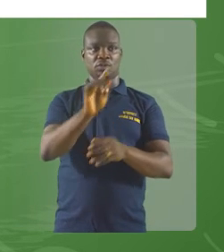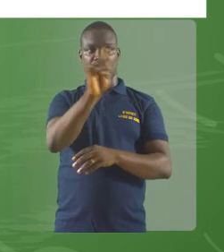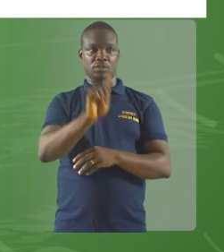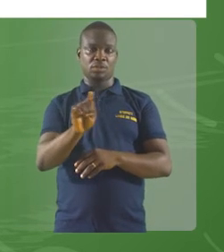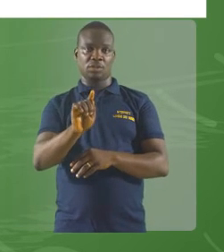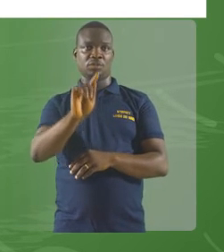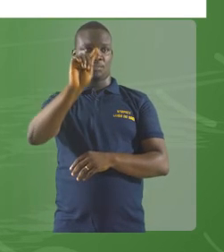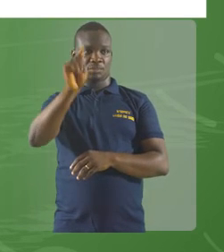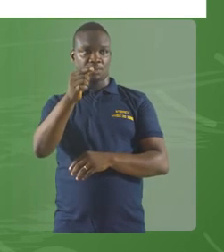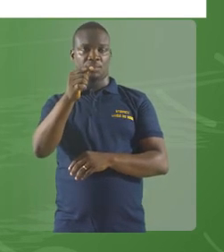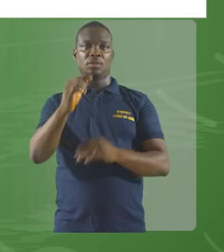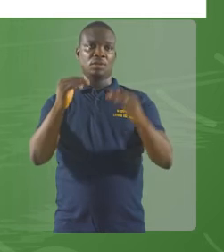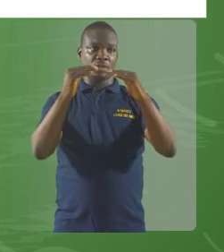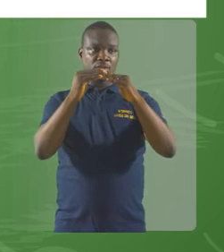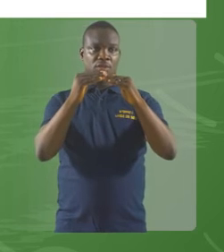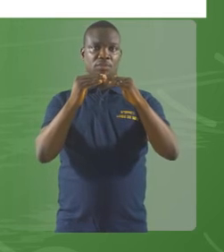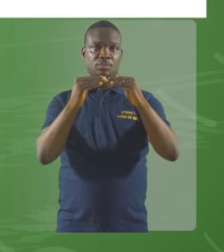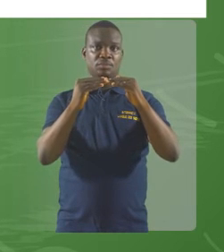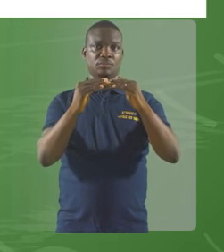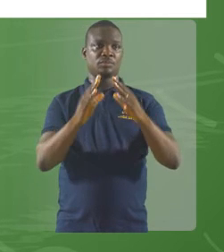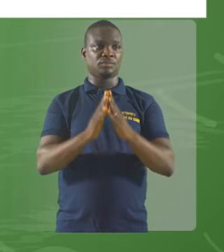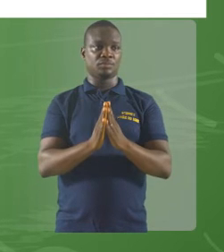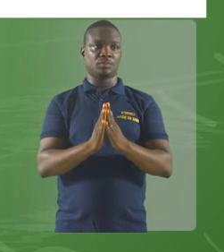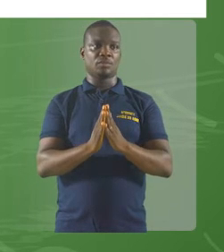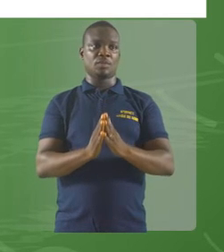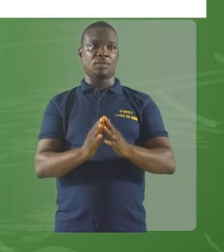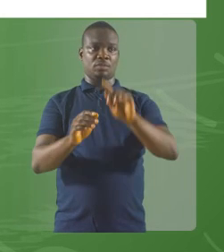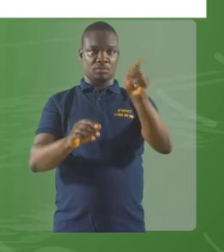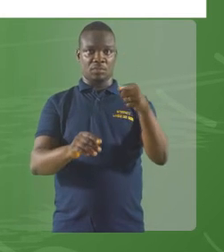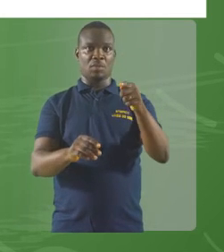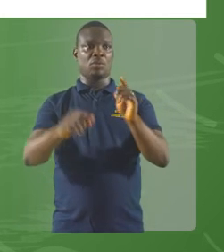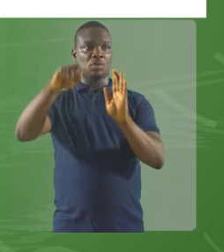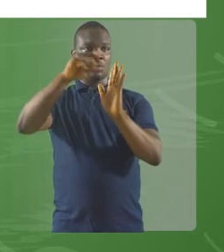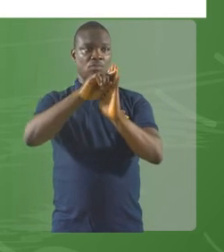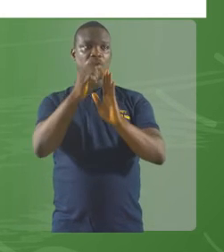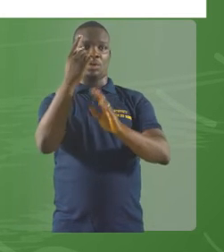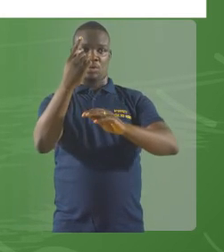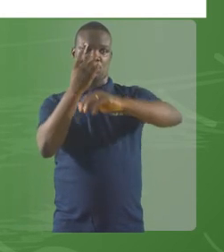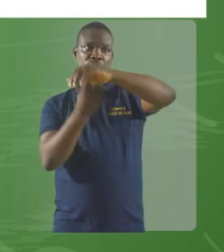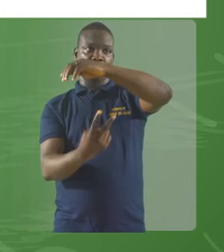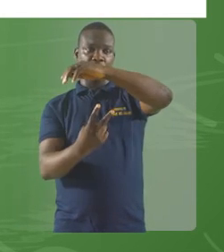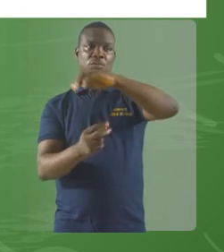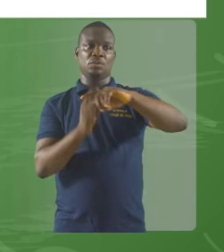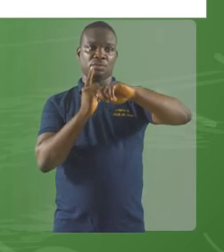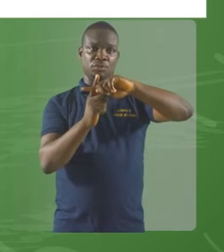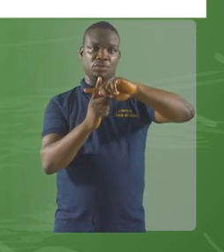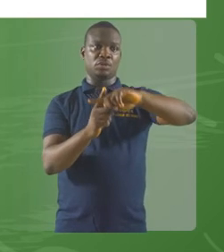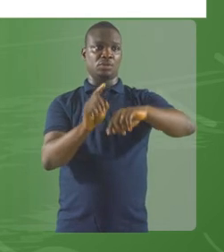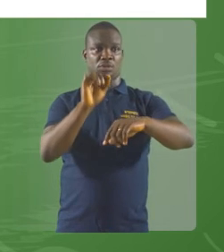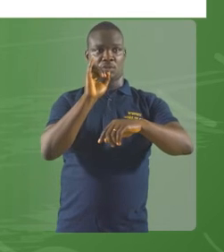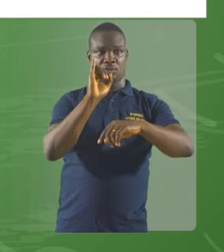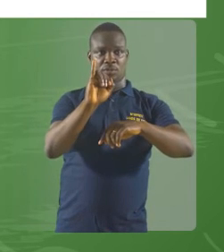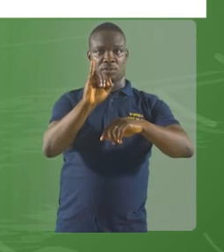suivante. Z' est égal à moins 1,5 plus i racine de 3 sur 2.